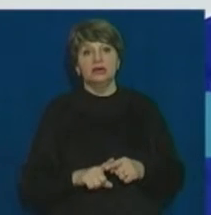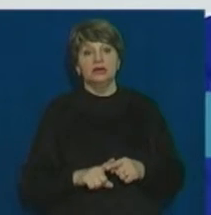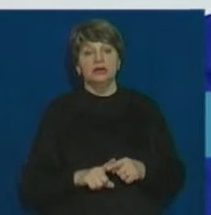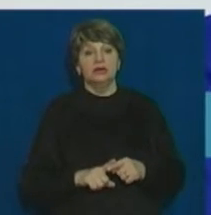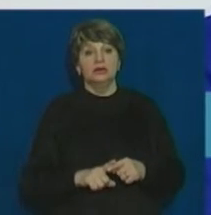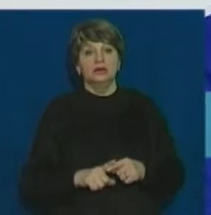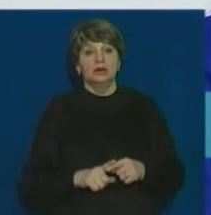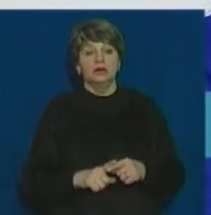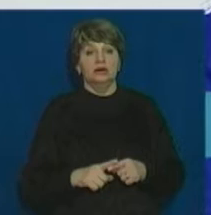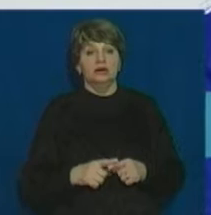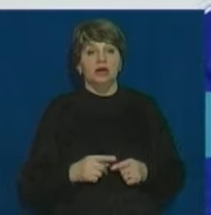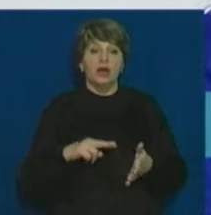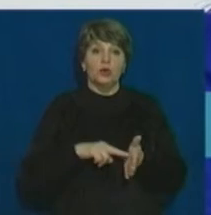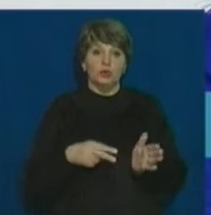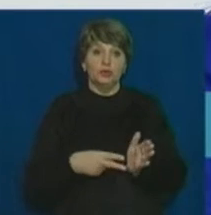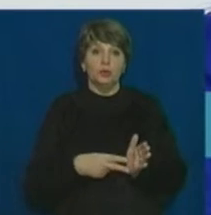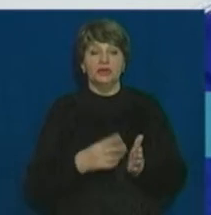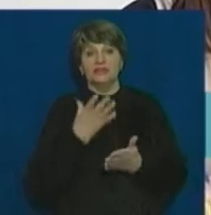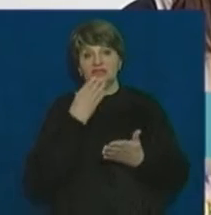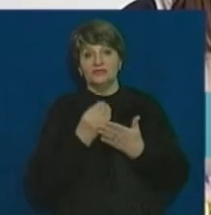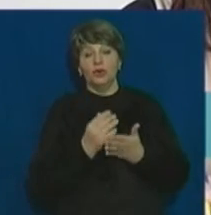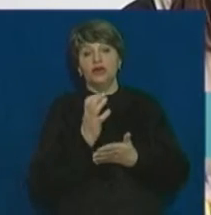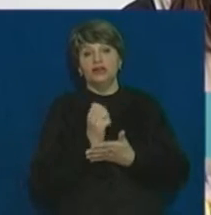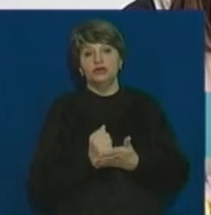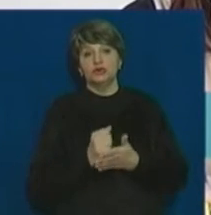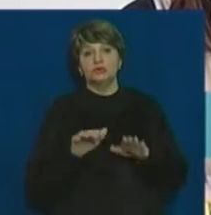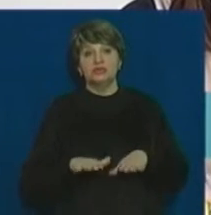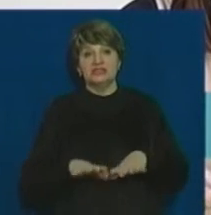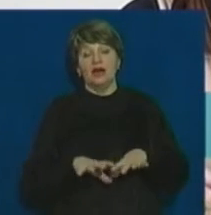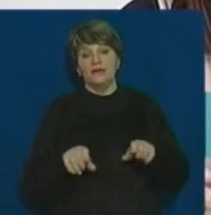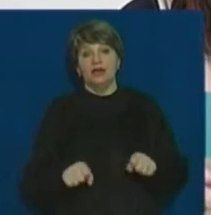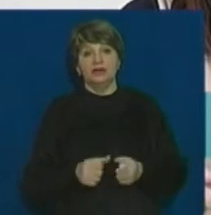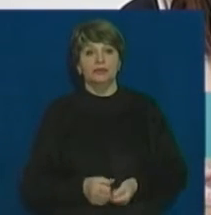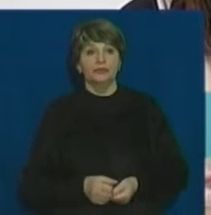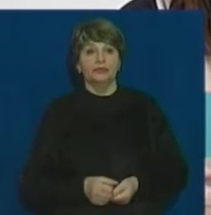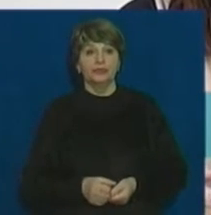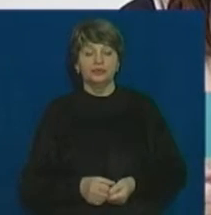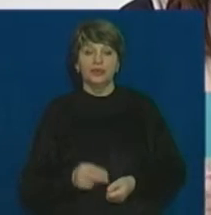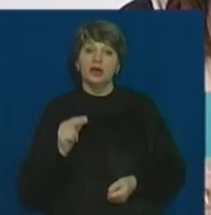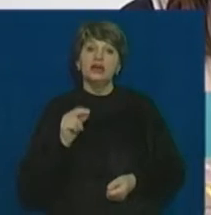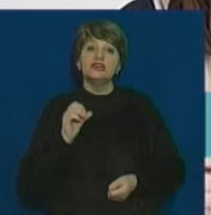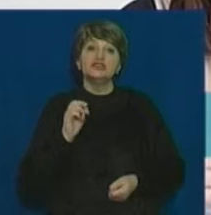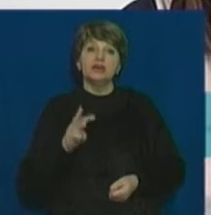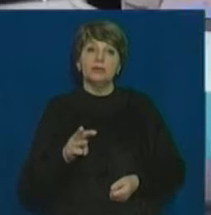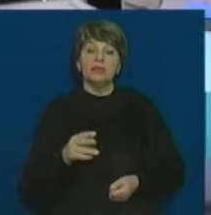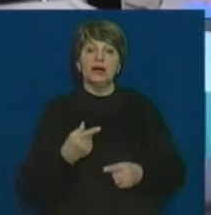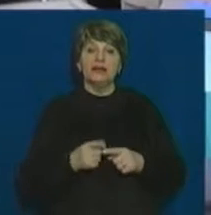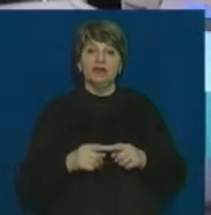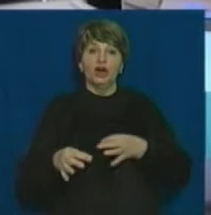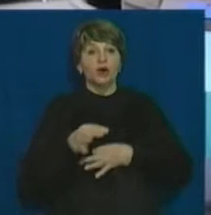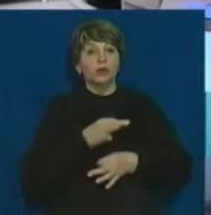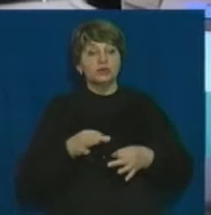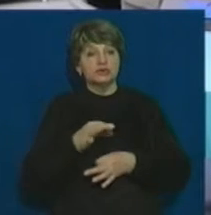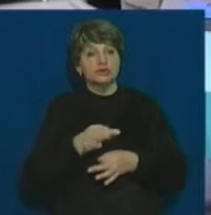владу просто економити десь свій ресурс таким чином. Пані Олександро, чим публічні консультації відрізняються